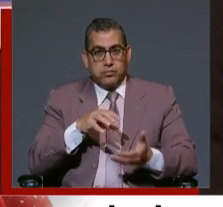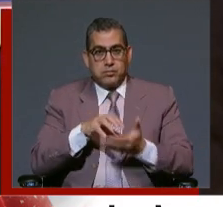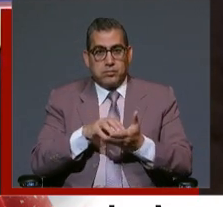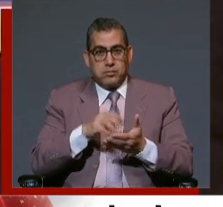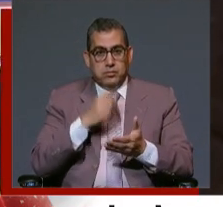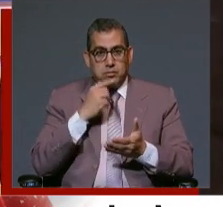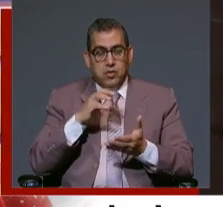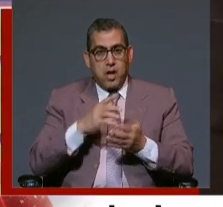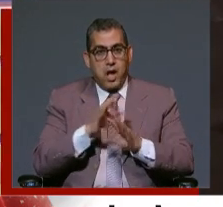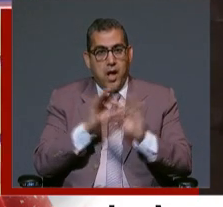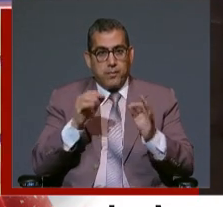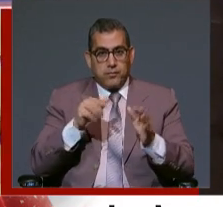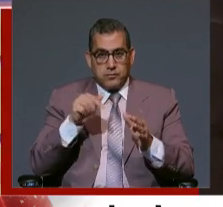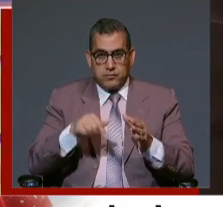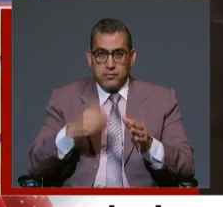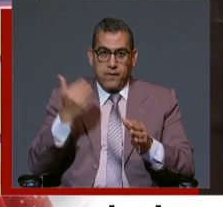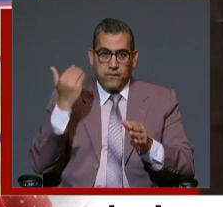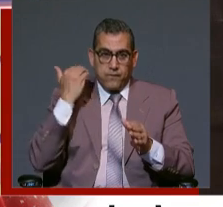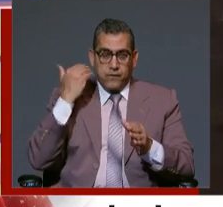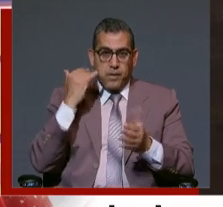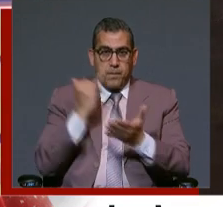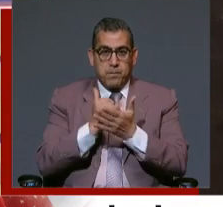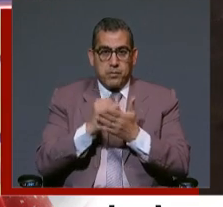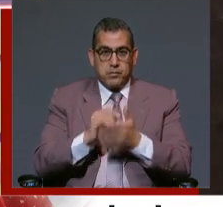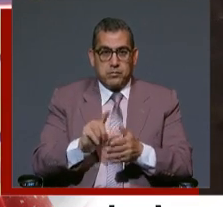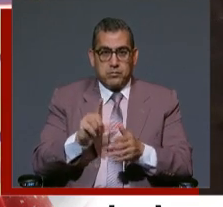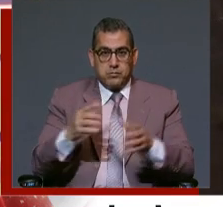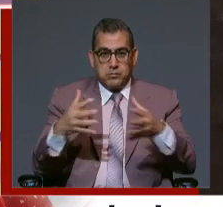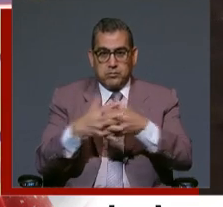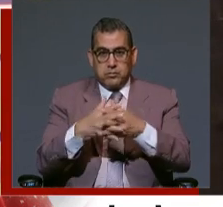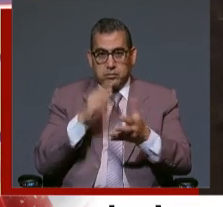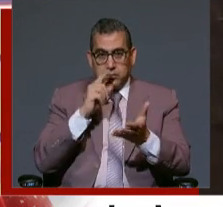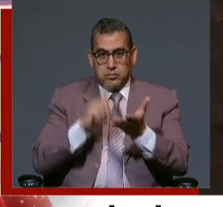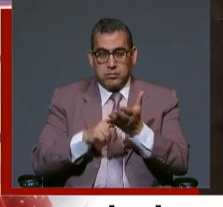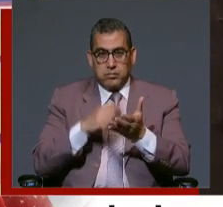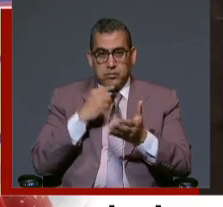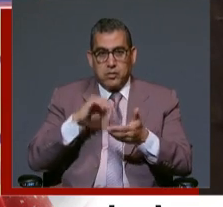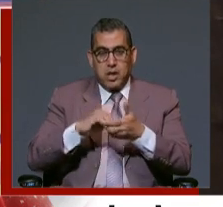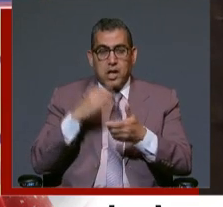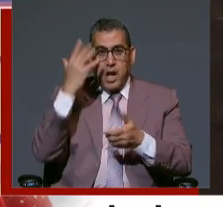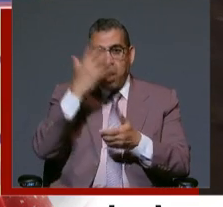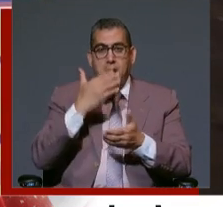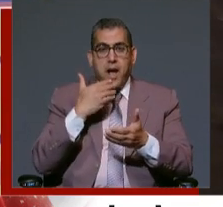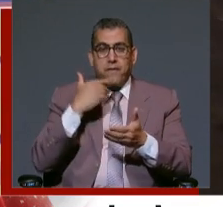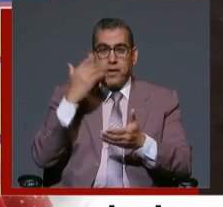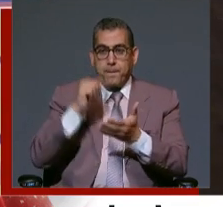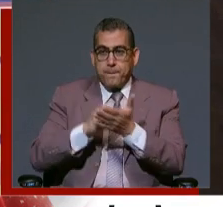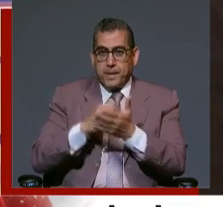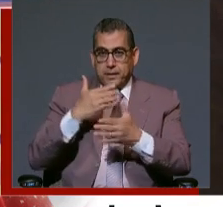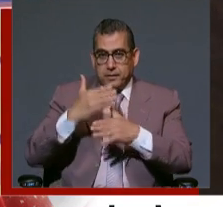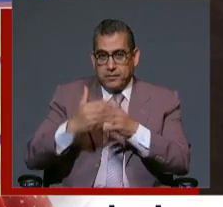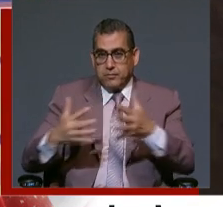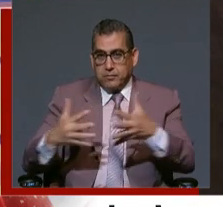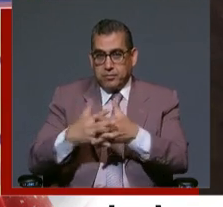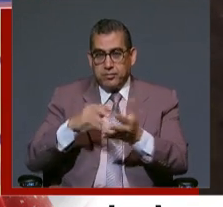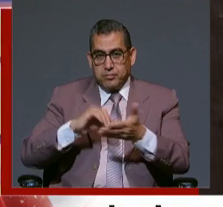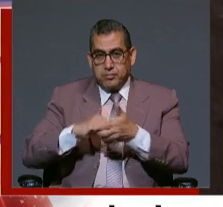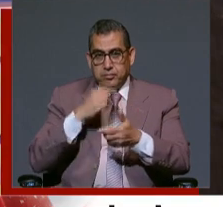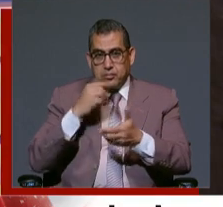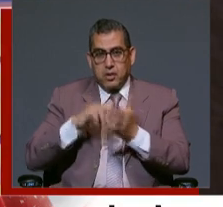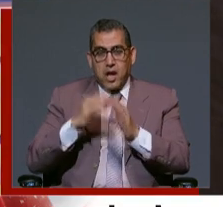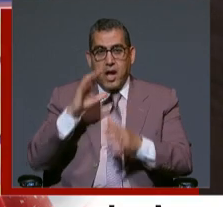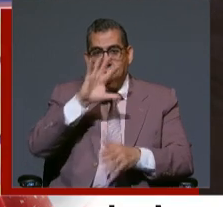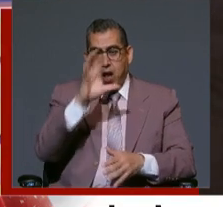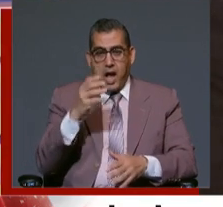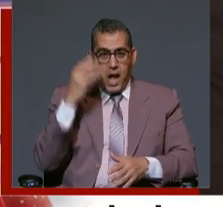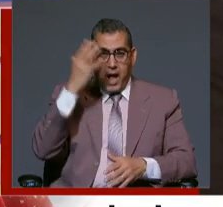الرابعة اللي جاية للقيادة. الحقيقة برنامج مشهور جدا وكبير جدا للشباب الأفريقي. عندنا التبادلات الثنائية مع القارة